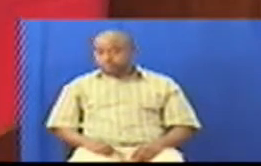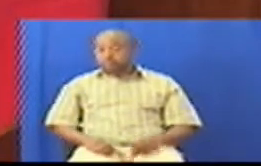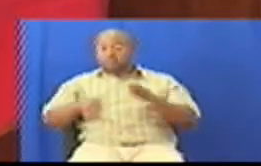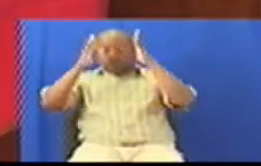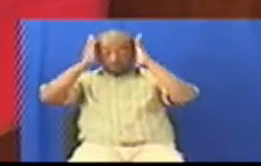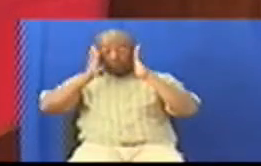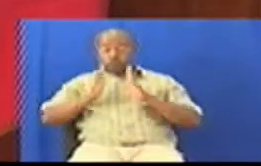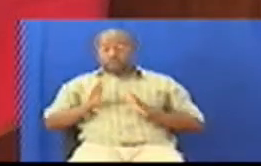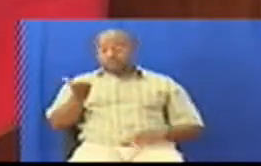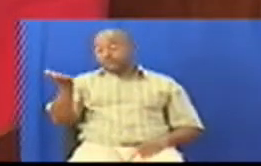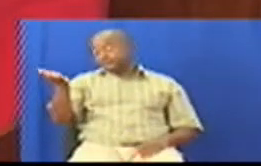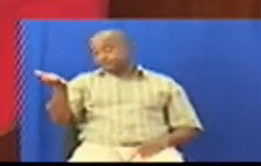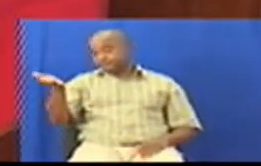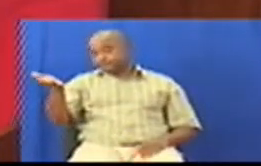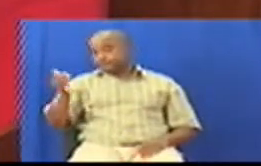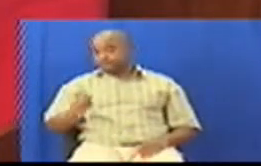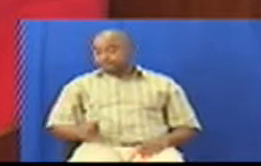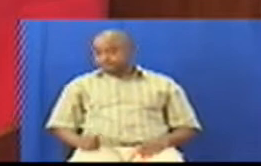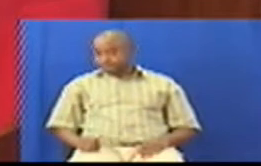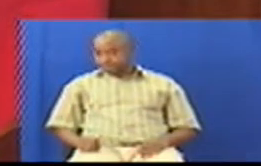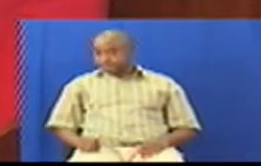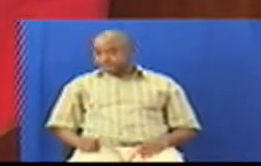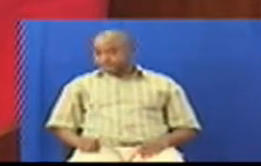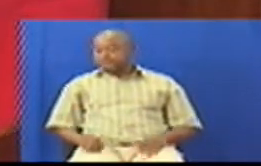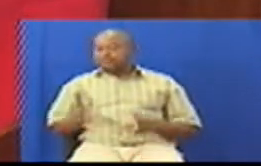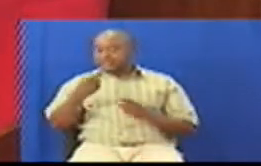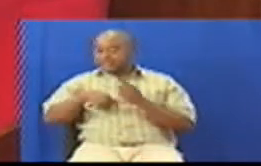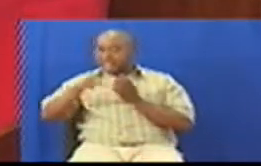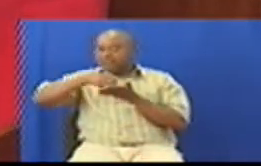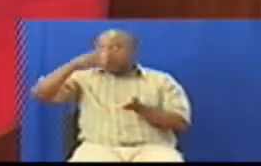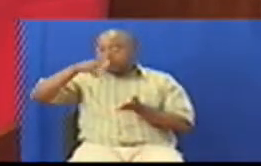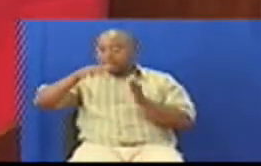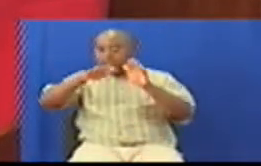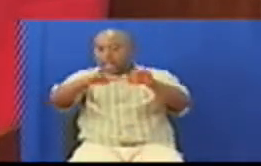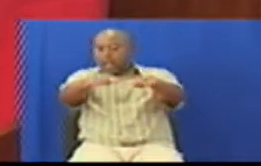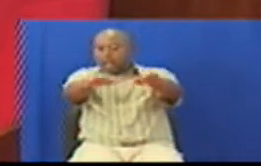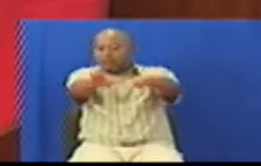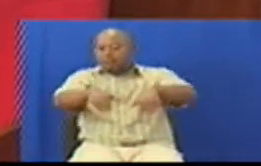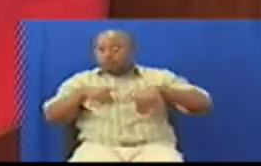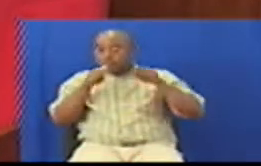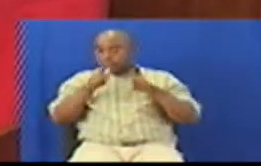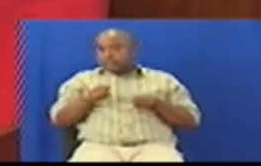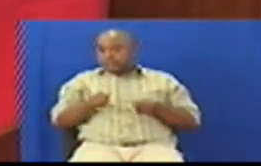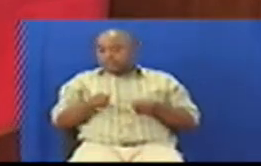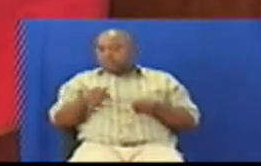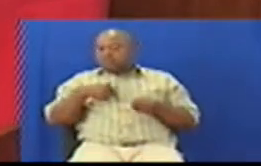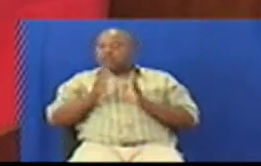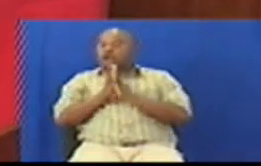Speaker, na kwa faida ya bunge lako naomba